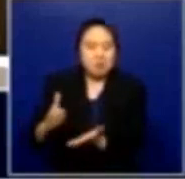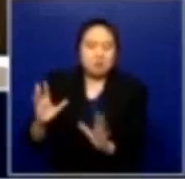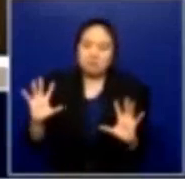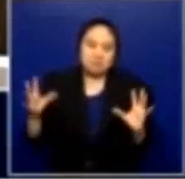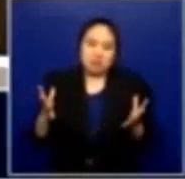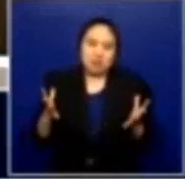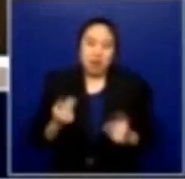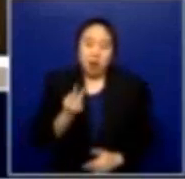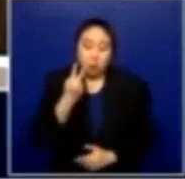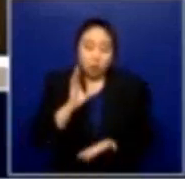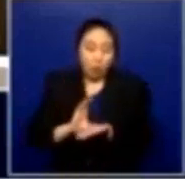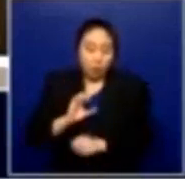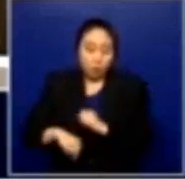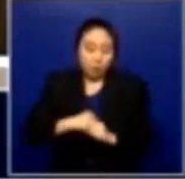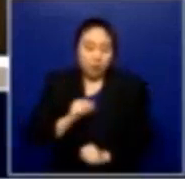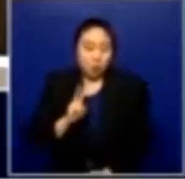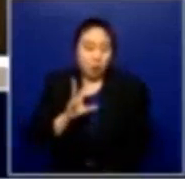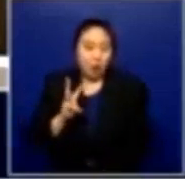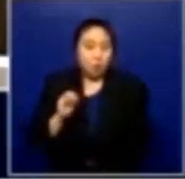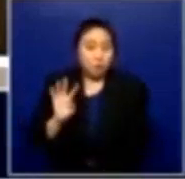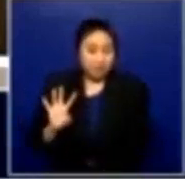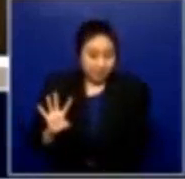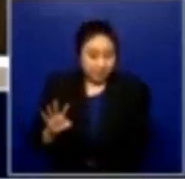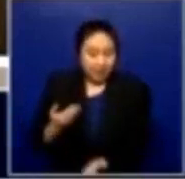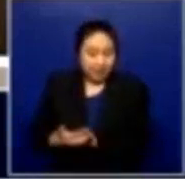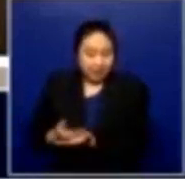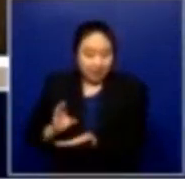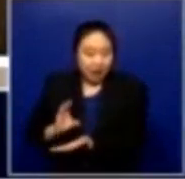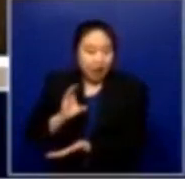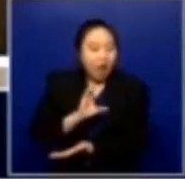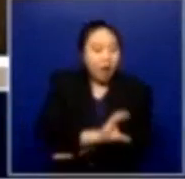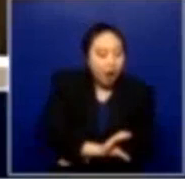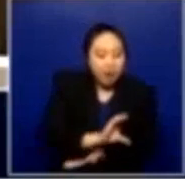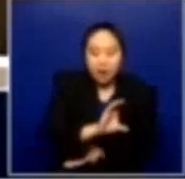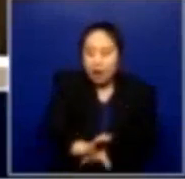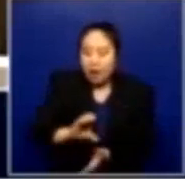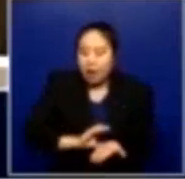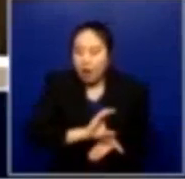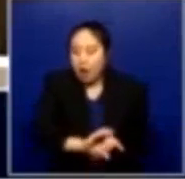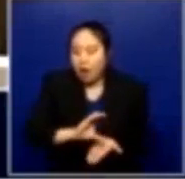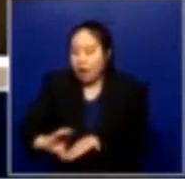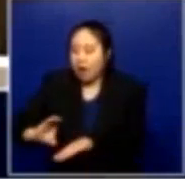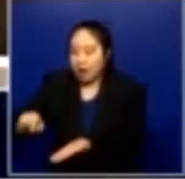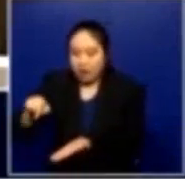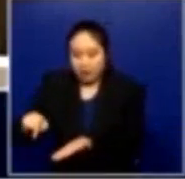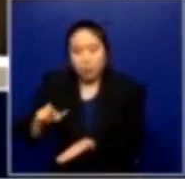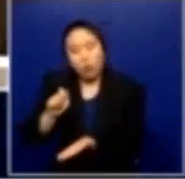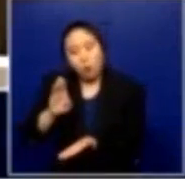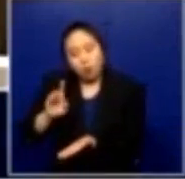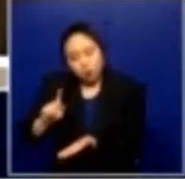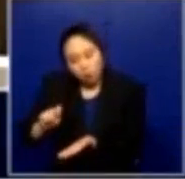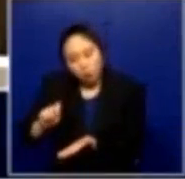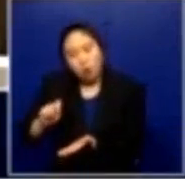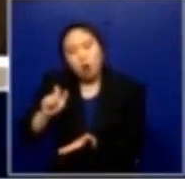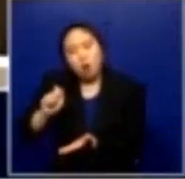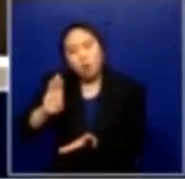ปี2564ที่จัดสรรให้กับองค์กรปกครองส่วนท้องถิ่นมีดัชนีชี้วัดครับกำหนด